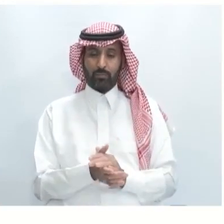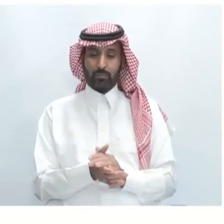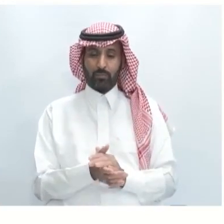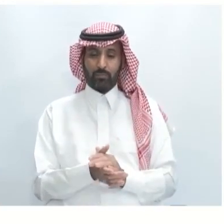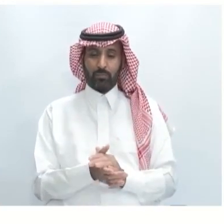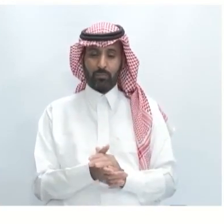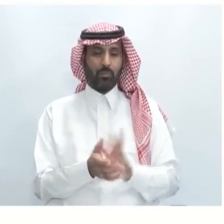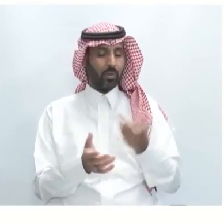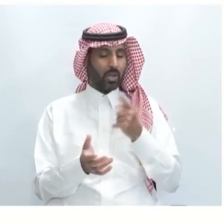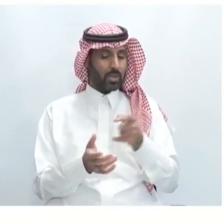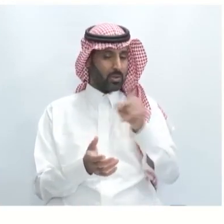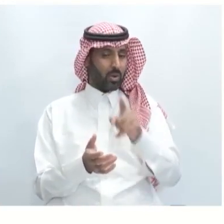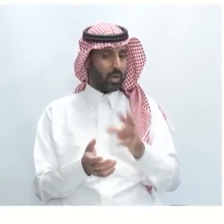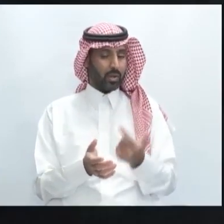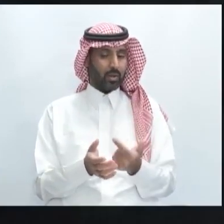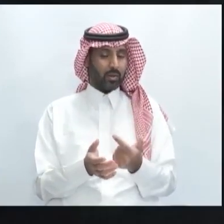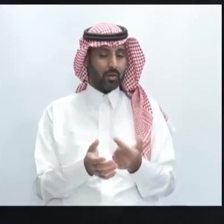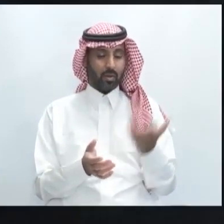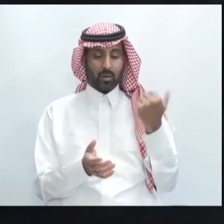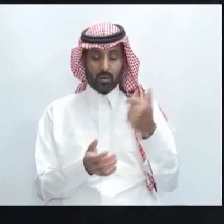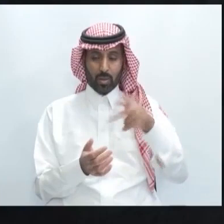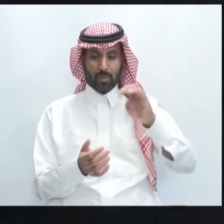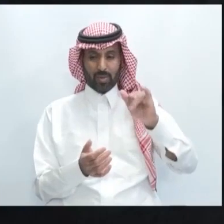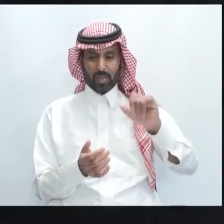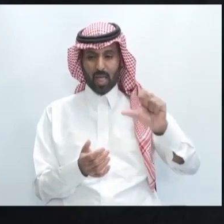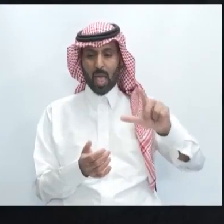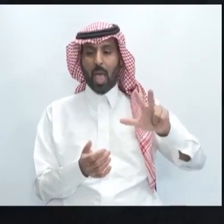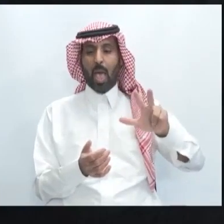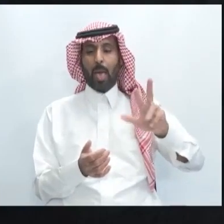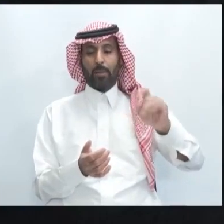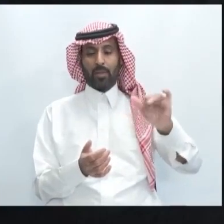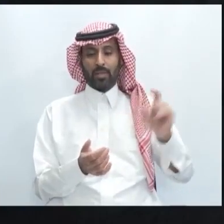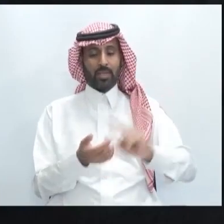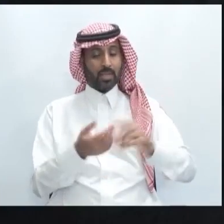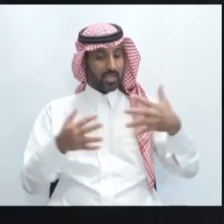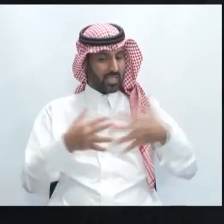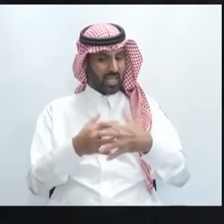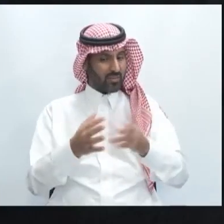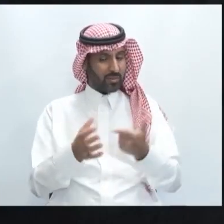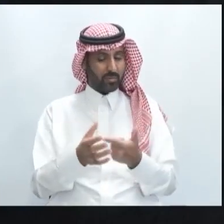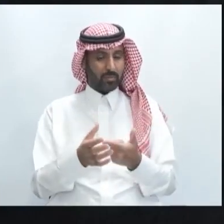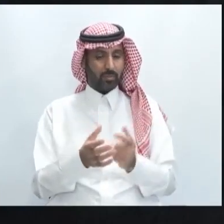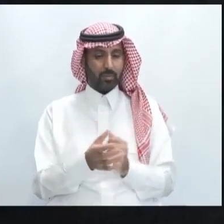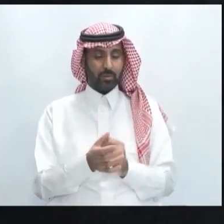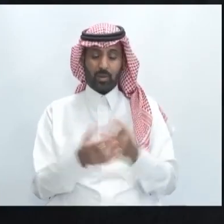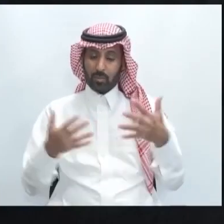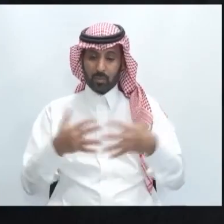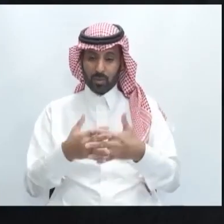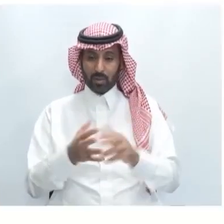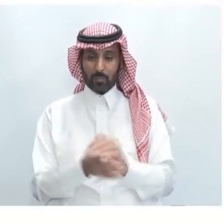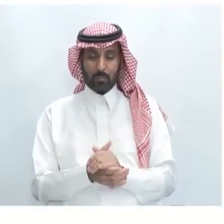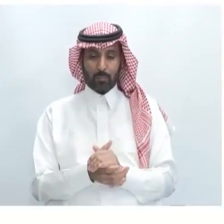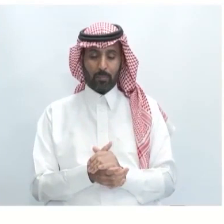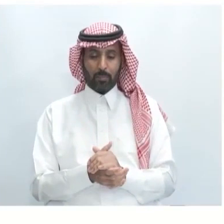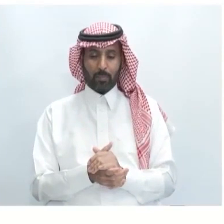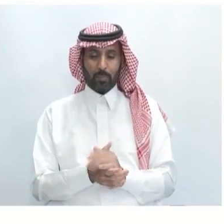ومختلفه السؤال الان هذه هي الاحماض الامينيه كيف ترتبط معا ما العلاقه بينهم وما